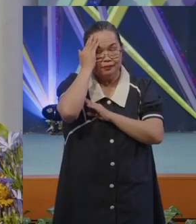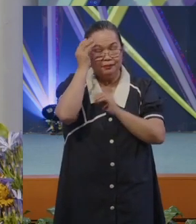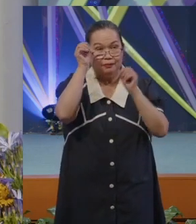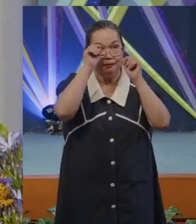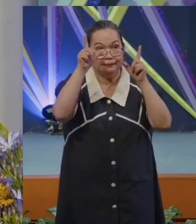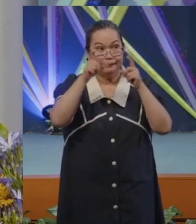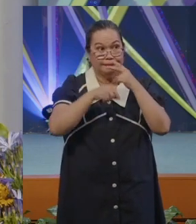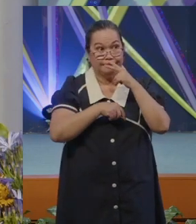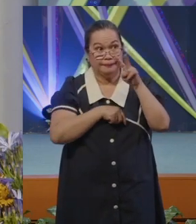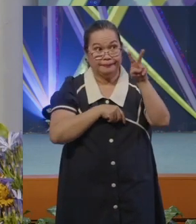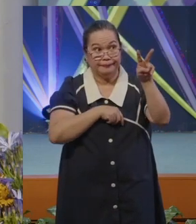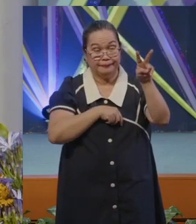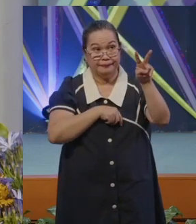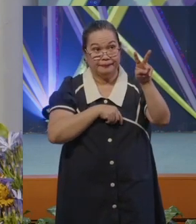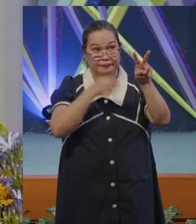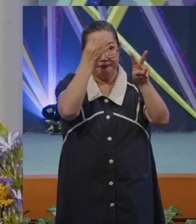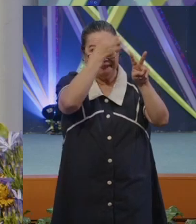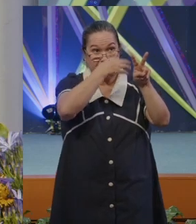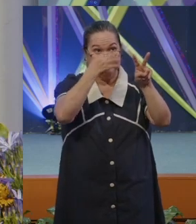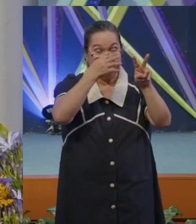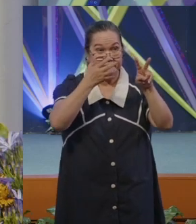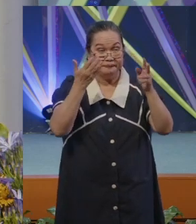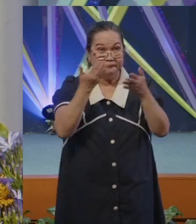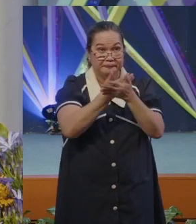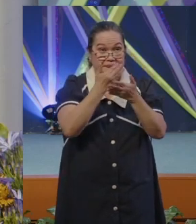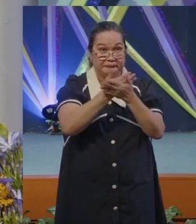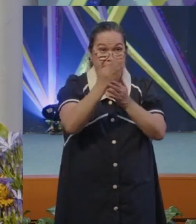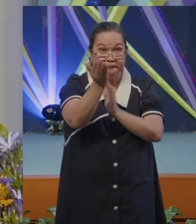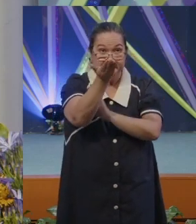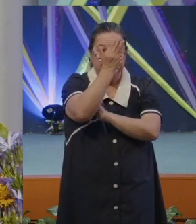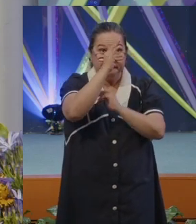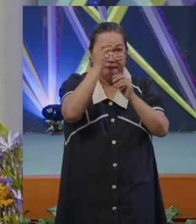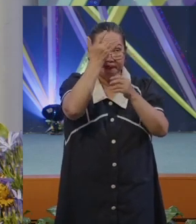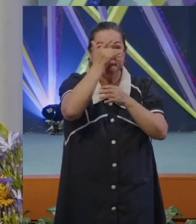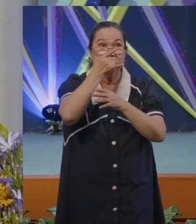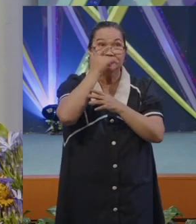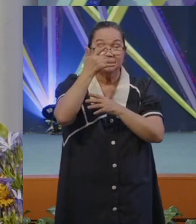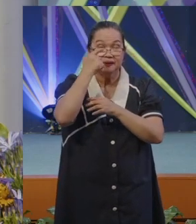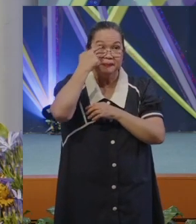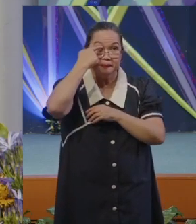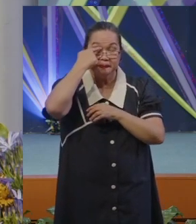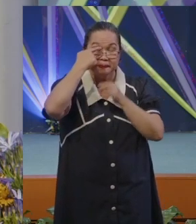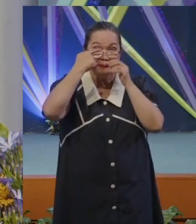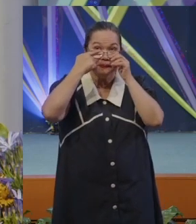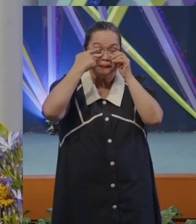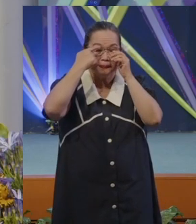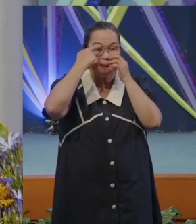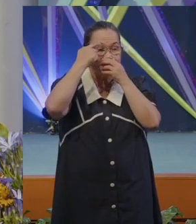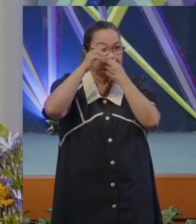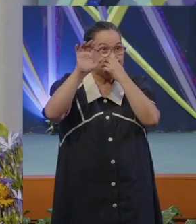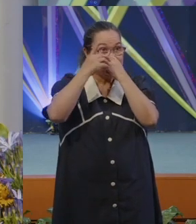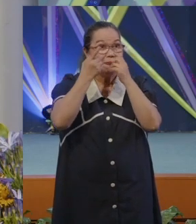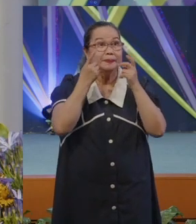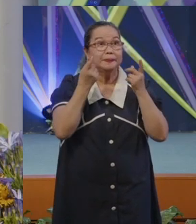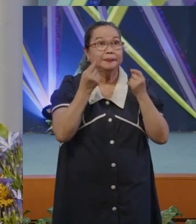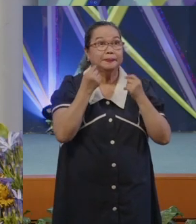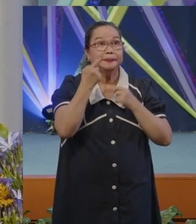nakita ninyo ang inyong muka, bagong gising kayo sa umaga, nakita ninyo may muta, tapos wala kayong